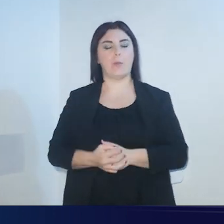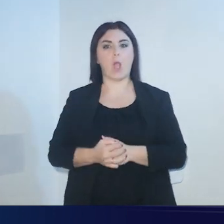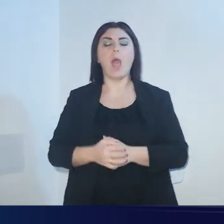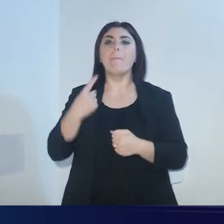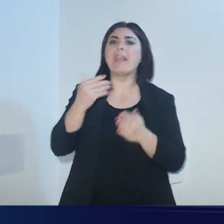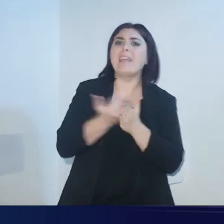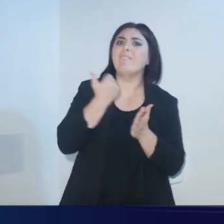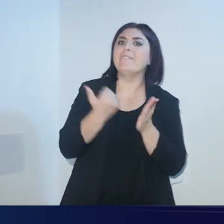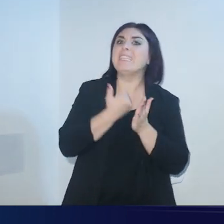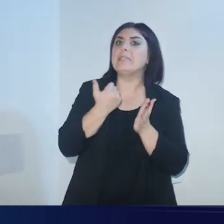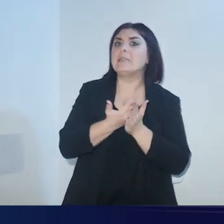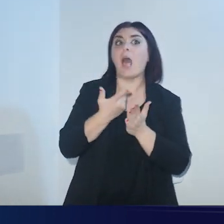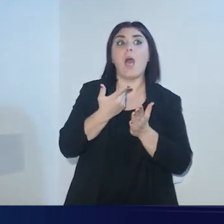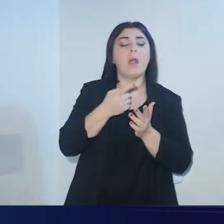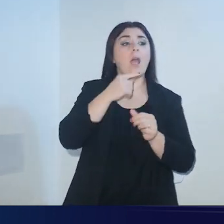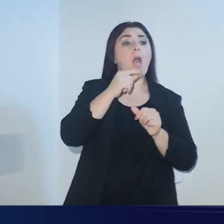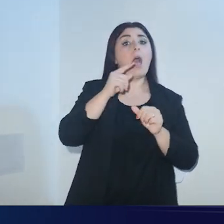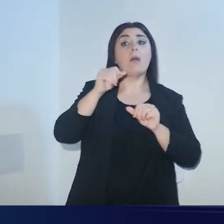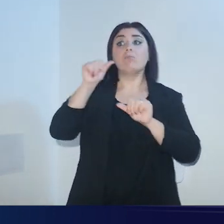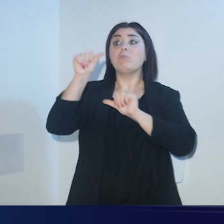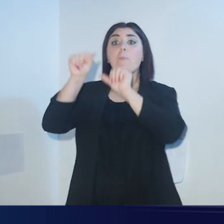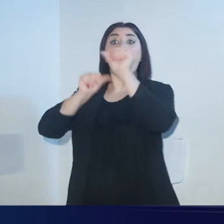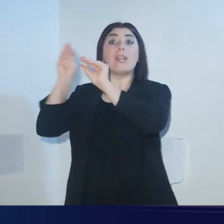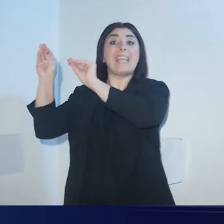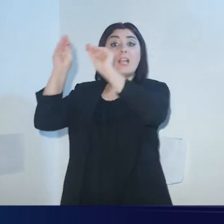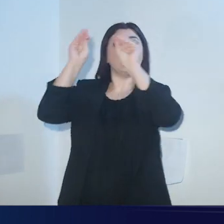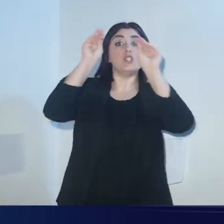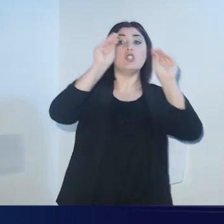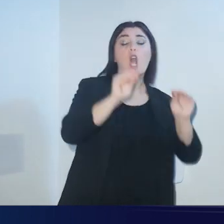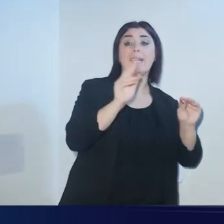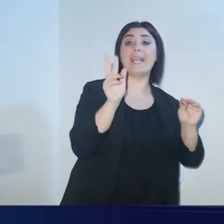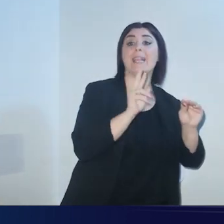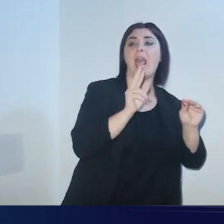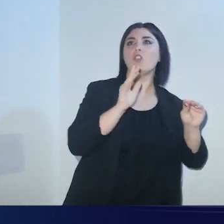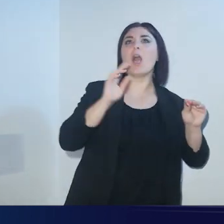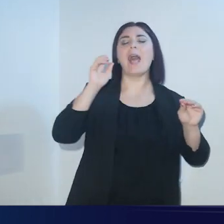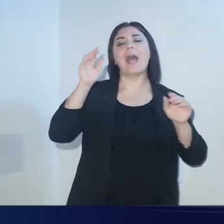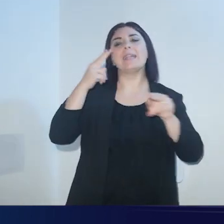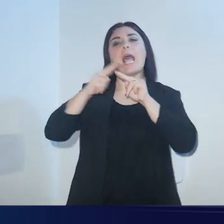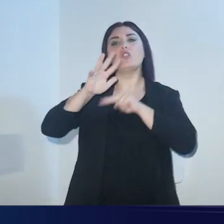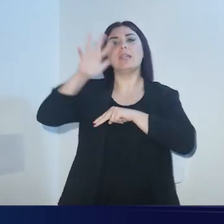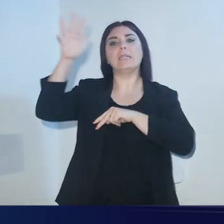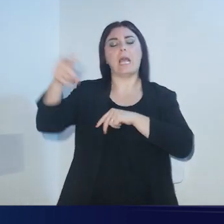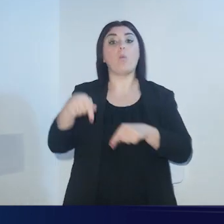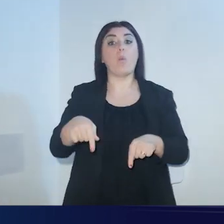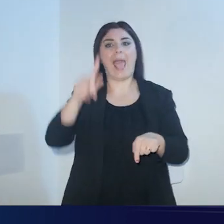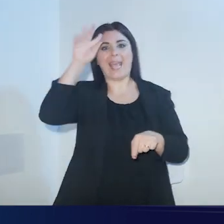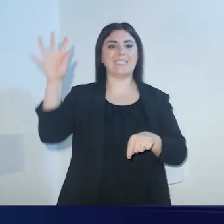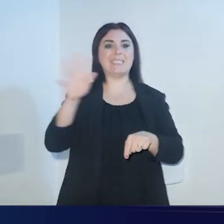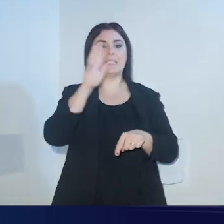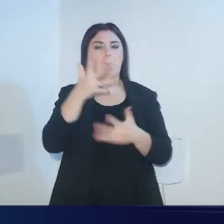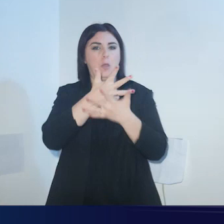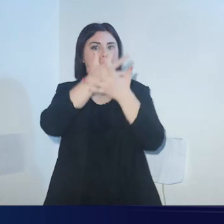per evitare l'importazione di legnami da altre nazioni. Io qui vi mostro qualche esempio,